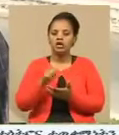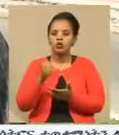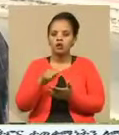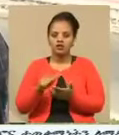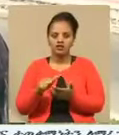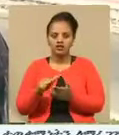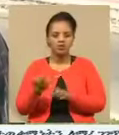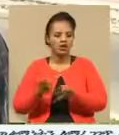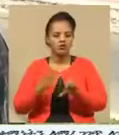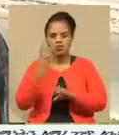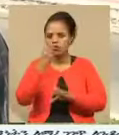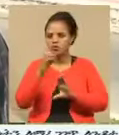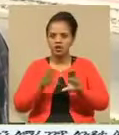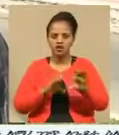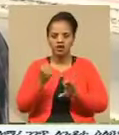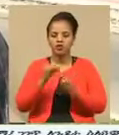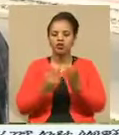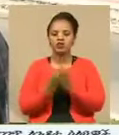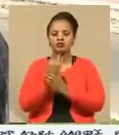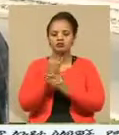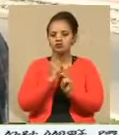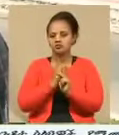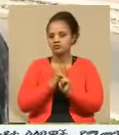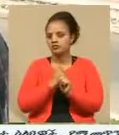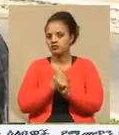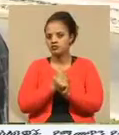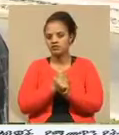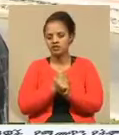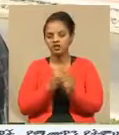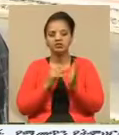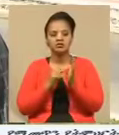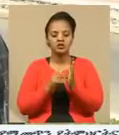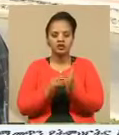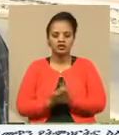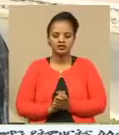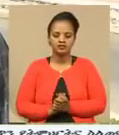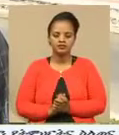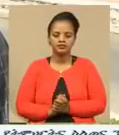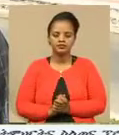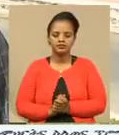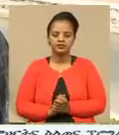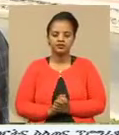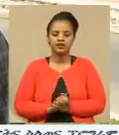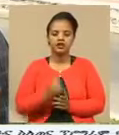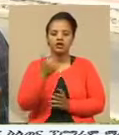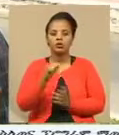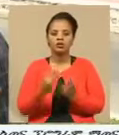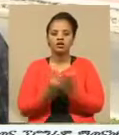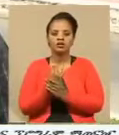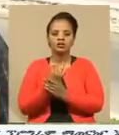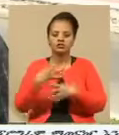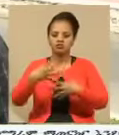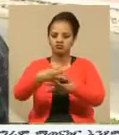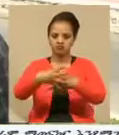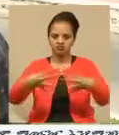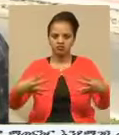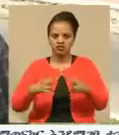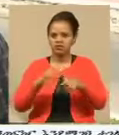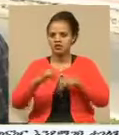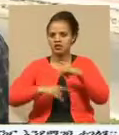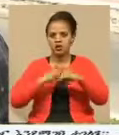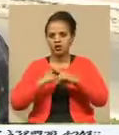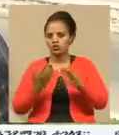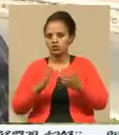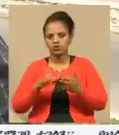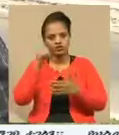ውብ ማድረግ፣ አረንጓዴ ልማቱን የመጠበቅ ስራ ለምሳሌ አረንጓዴ ልማቱን የማጠር በጣም ዘመናዊ